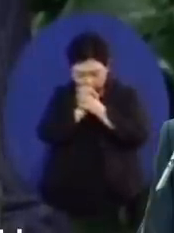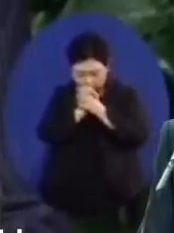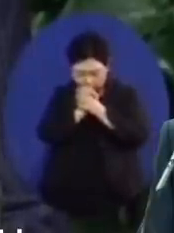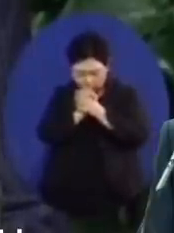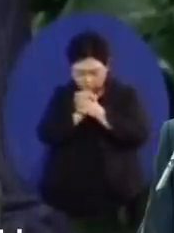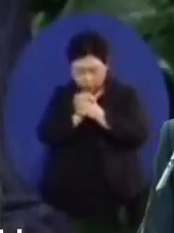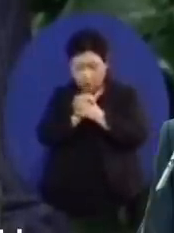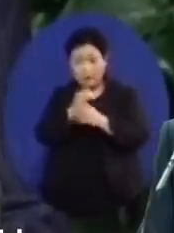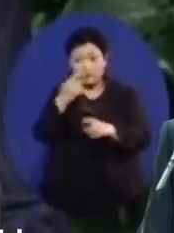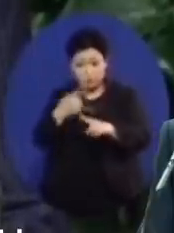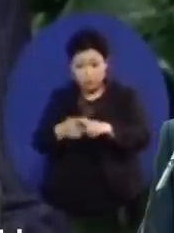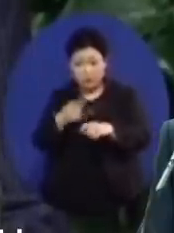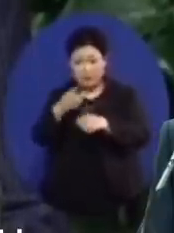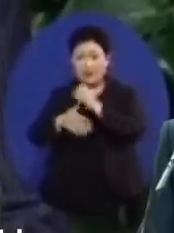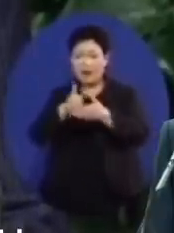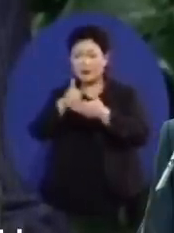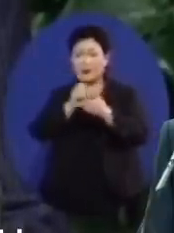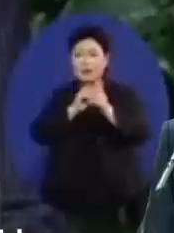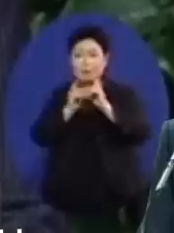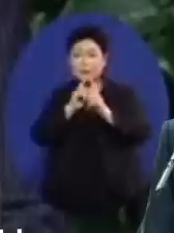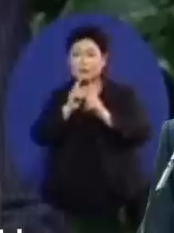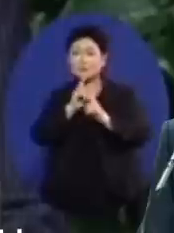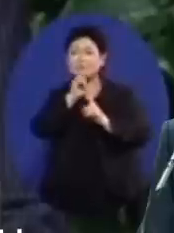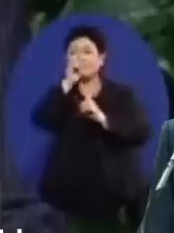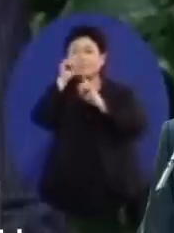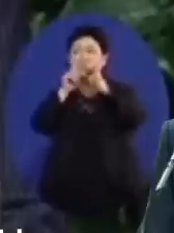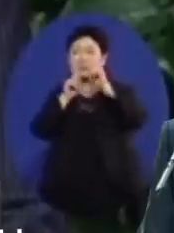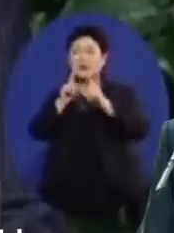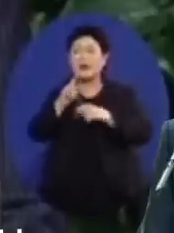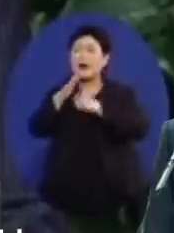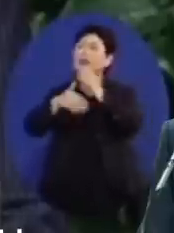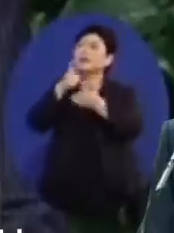기도하면서 하나님께 말씀드렸습니다. 하나님 저는